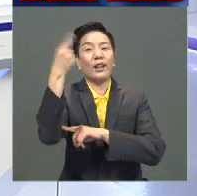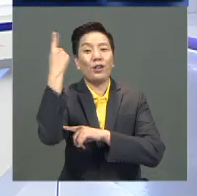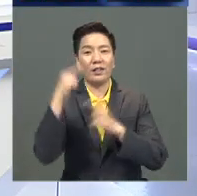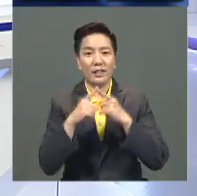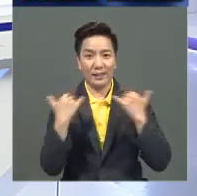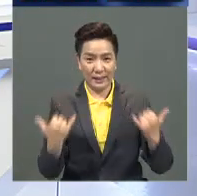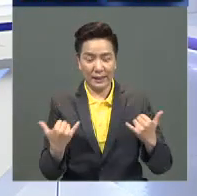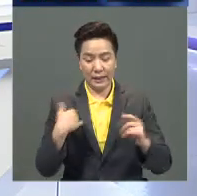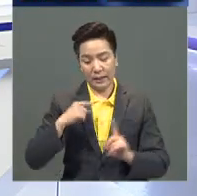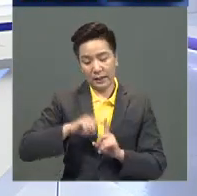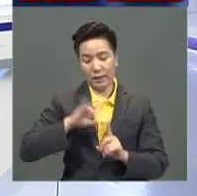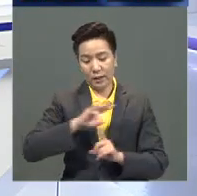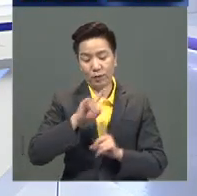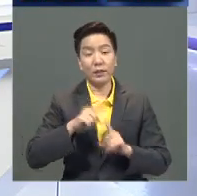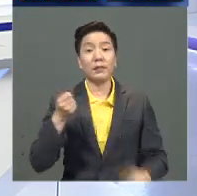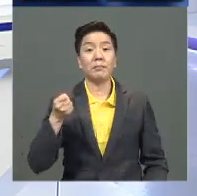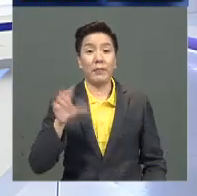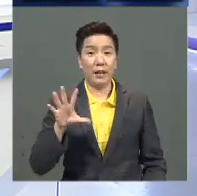แต่พอพูดถึงเรื่องไปเที่ยววันนี้ 15